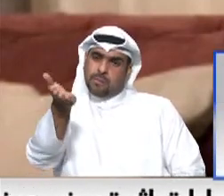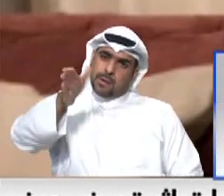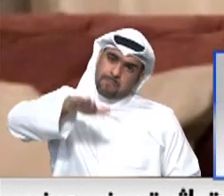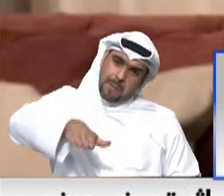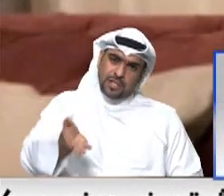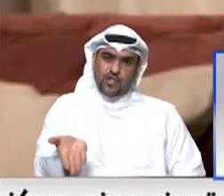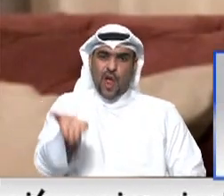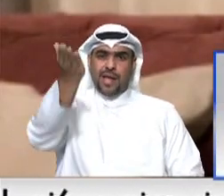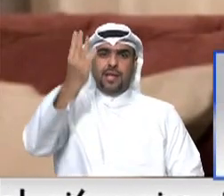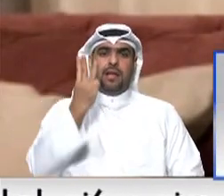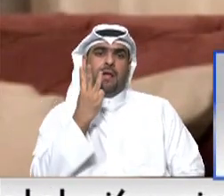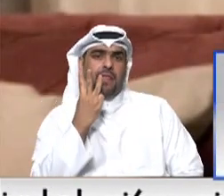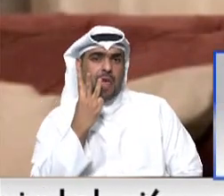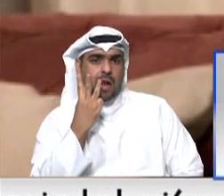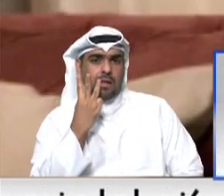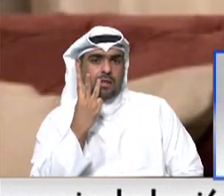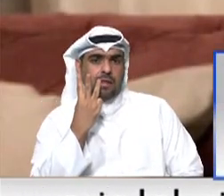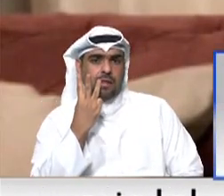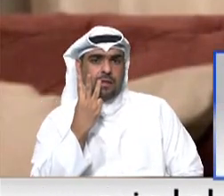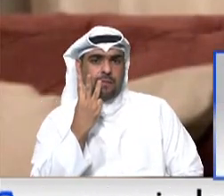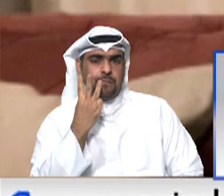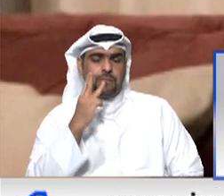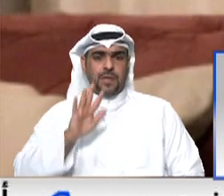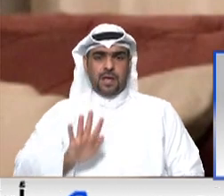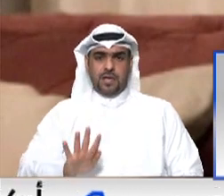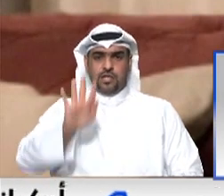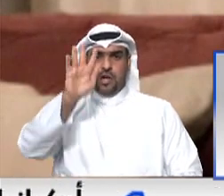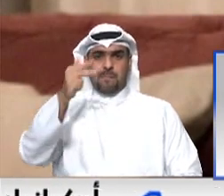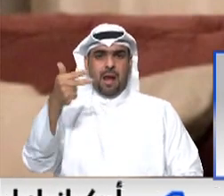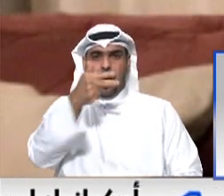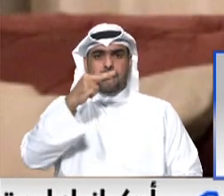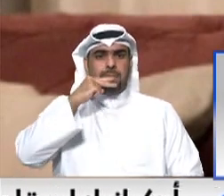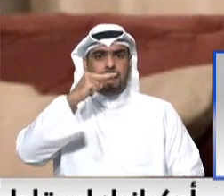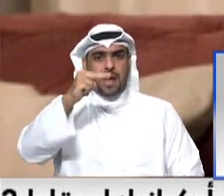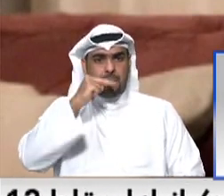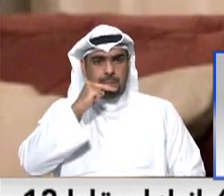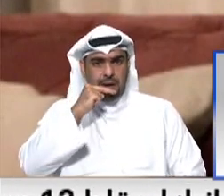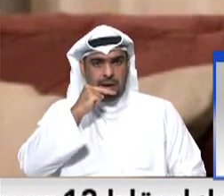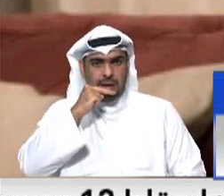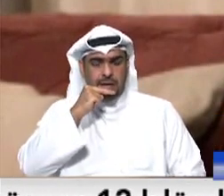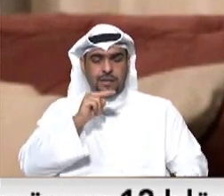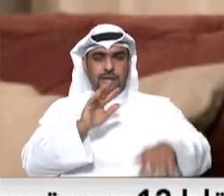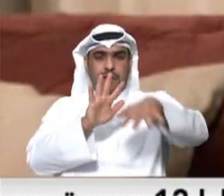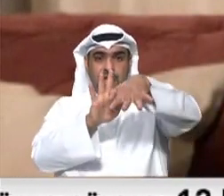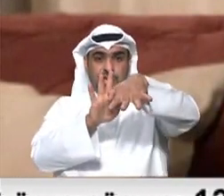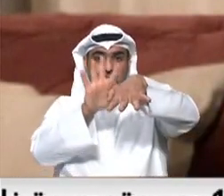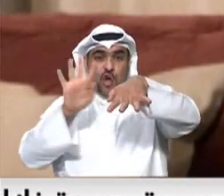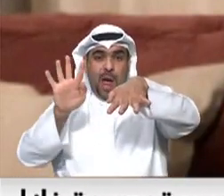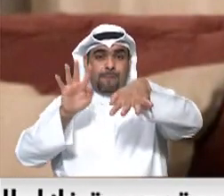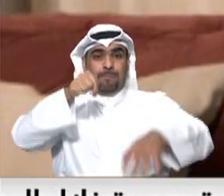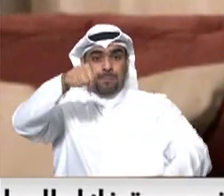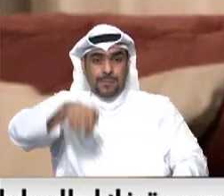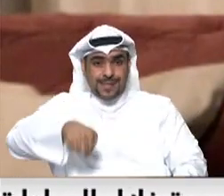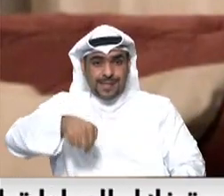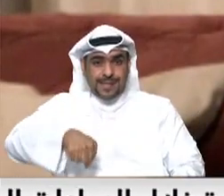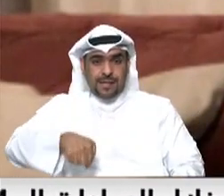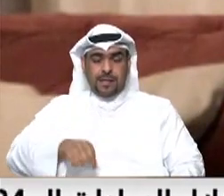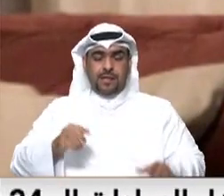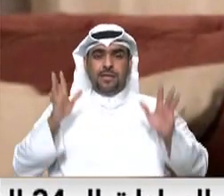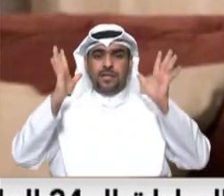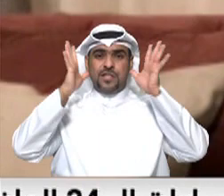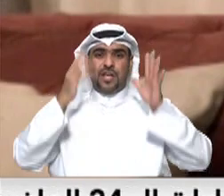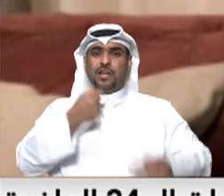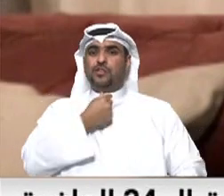مواجهات اندلعت في قرية أم صفا شمال غرب رام الله، حيث يخرج أهالي هذه القرية في كل جمعة رضا